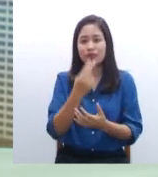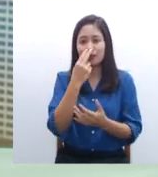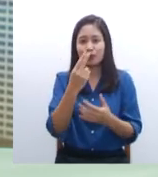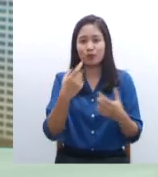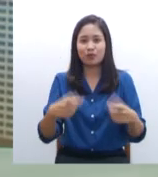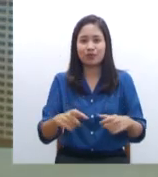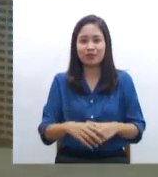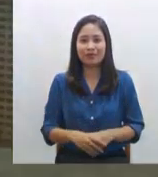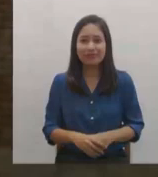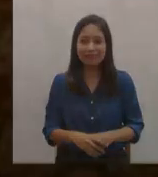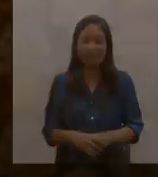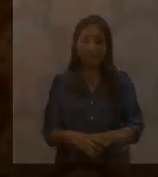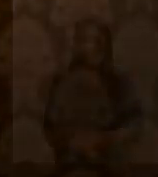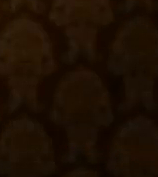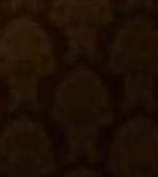มค่ะ